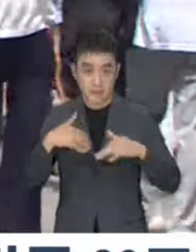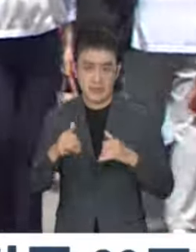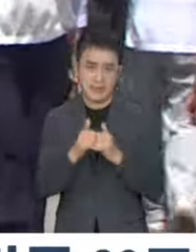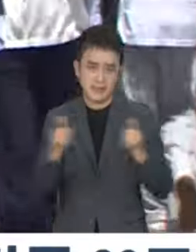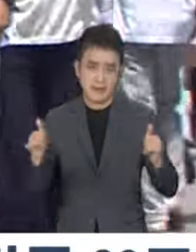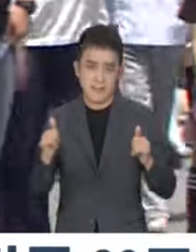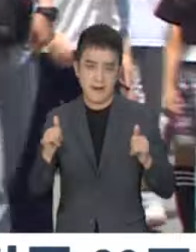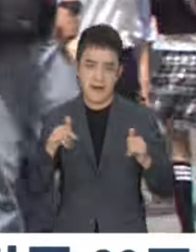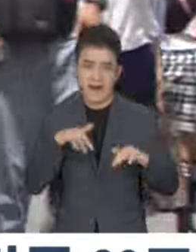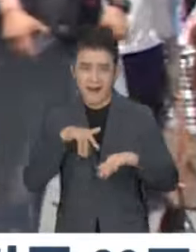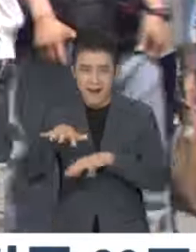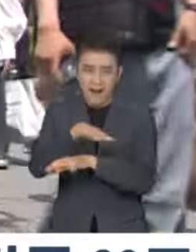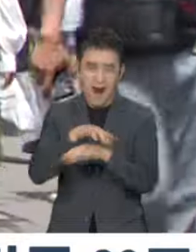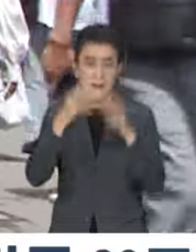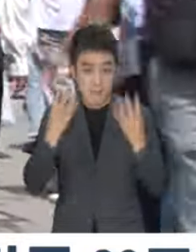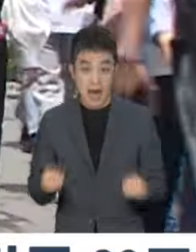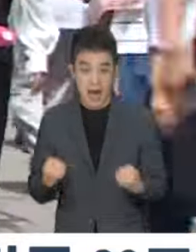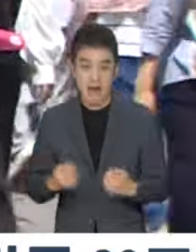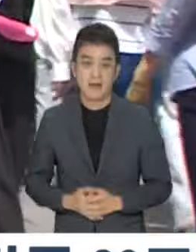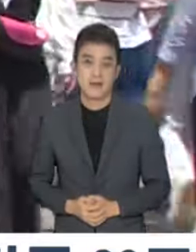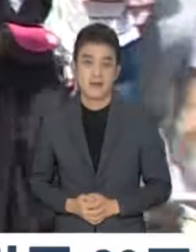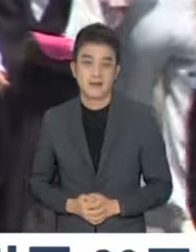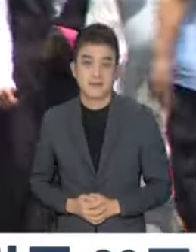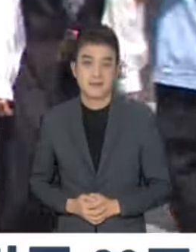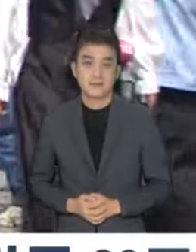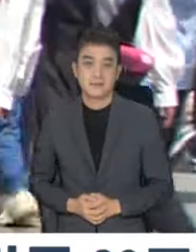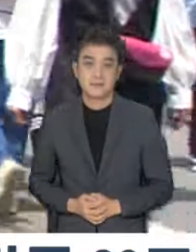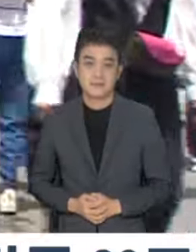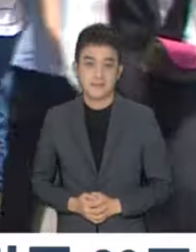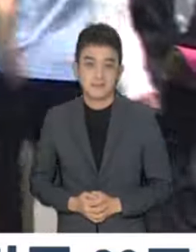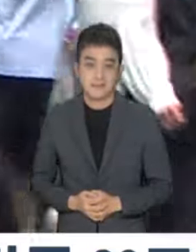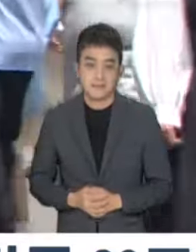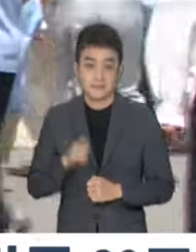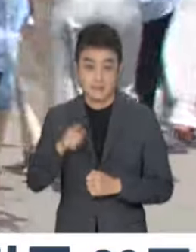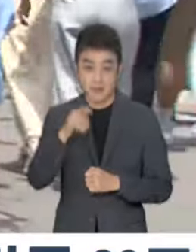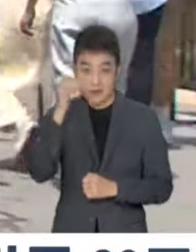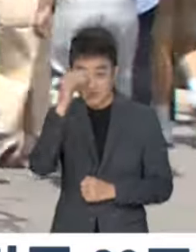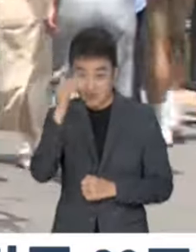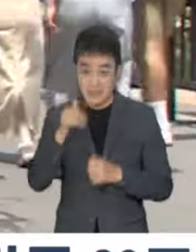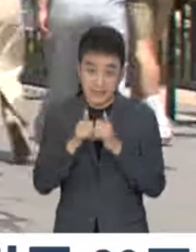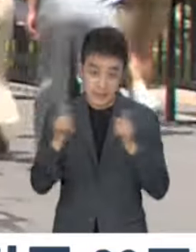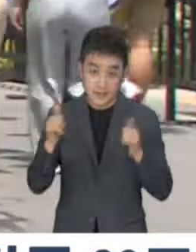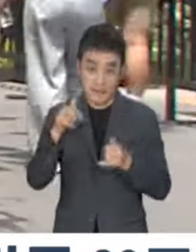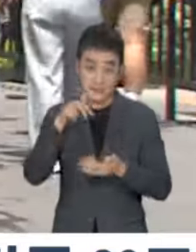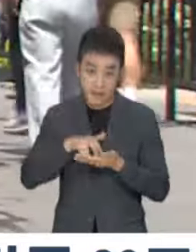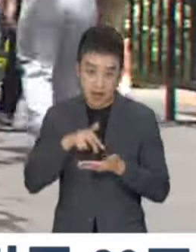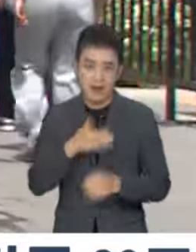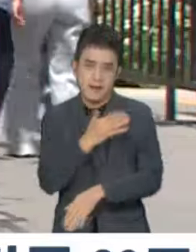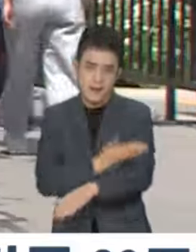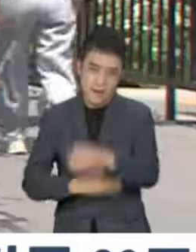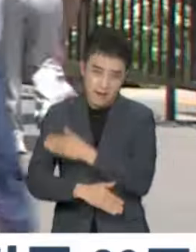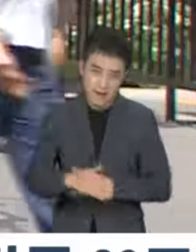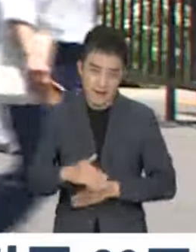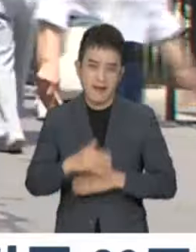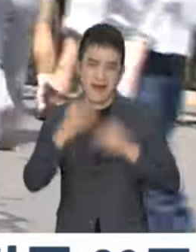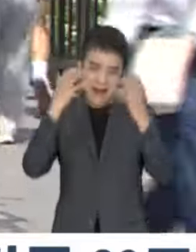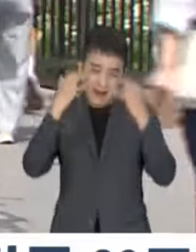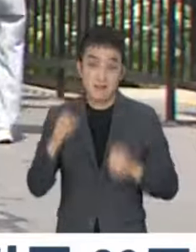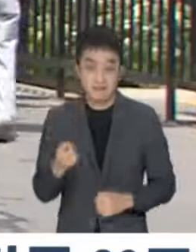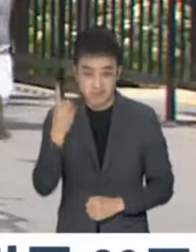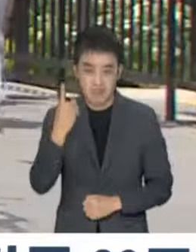많은 사람들의 모습이 눈에 보이는데요. 제 뒤로 보이는 것처럼 대부분 시민들이 반소매 차림에 가벼운 옷차림을 하고